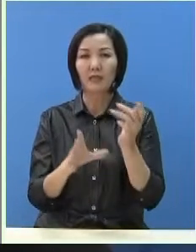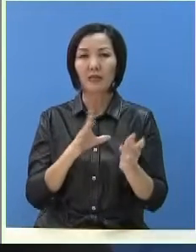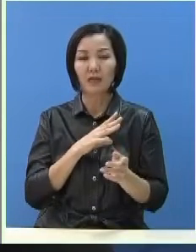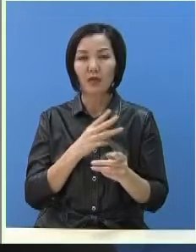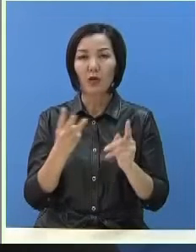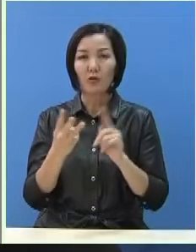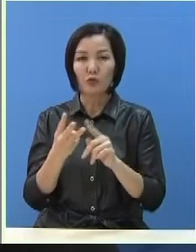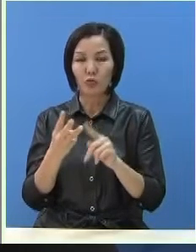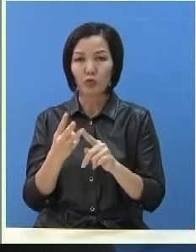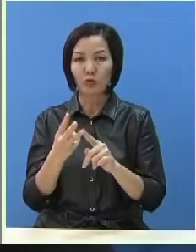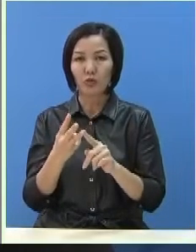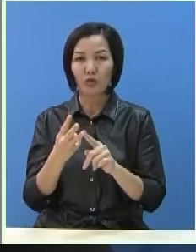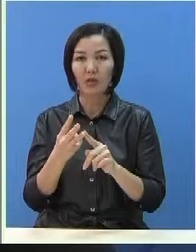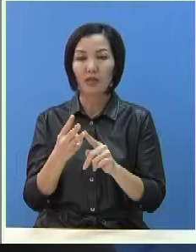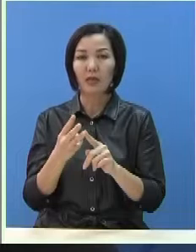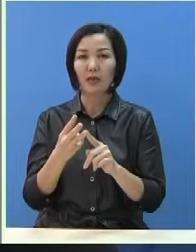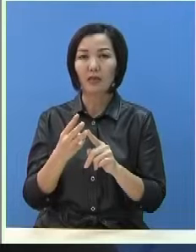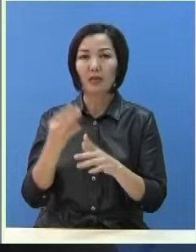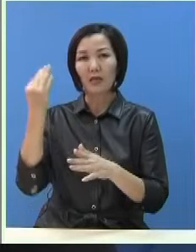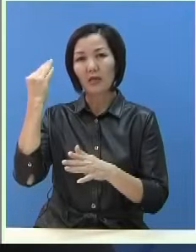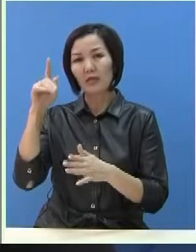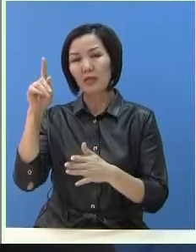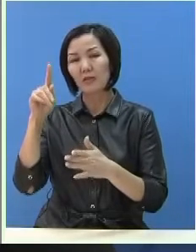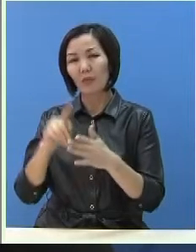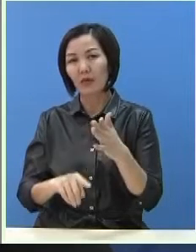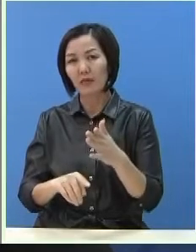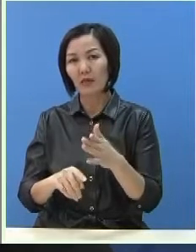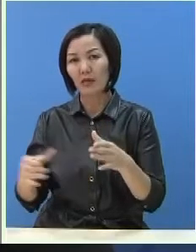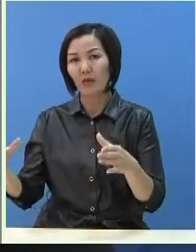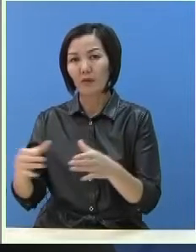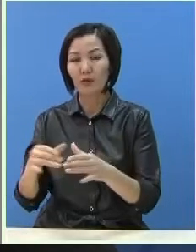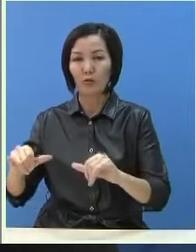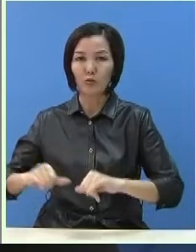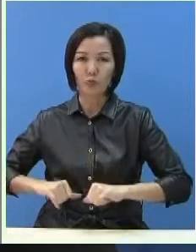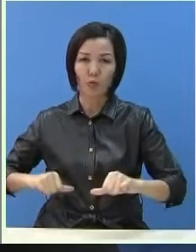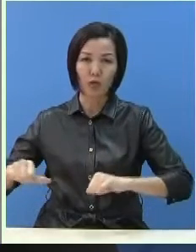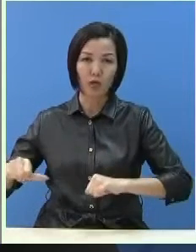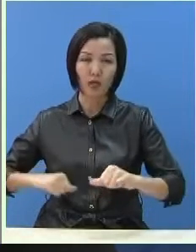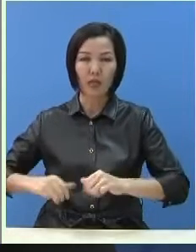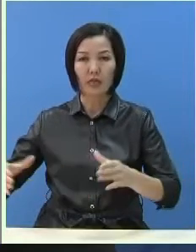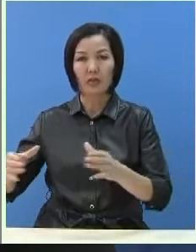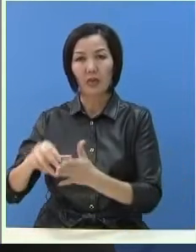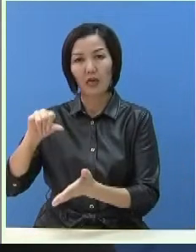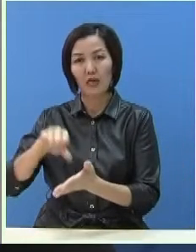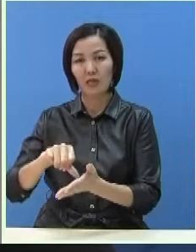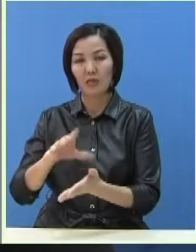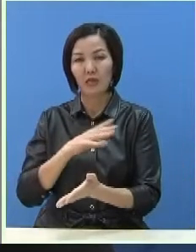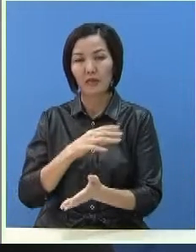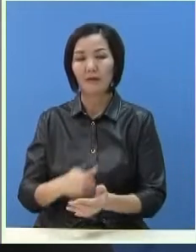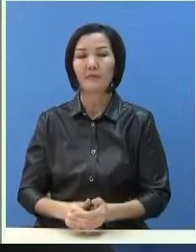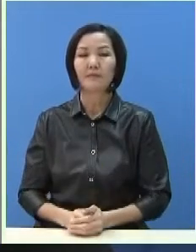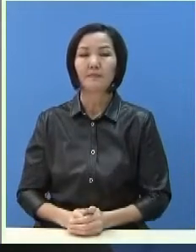жағдайды өздерінің теріс бағыттағы ниеттеріне пайдаланған содырлар, бұзақылардың қатысқандығы деп қарауға болады.